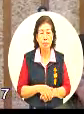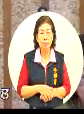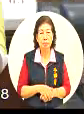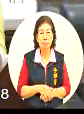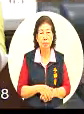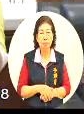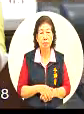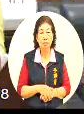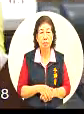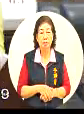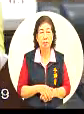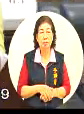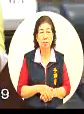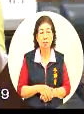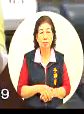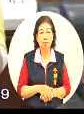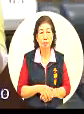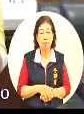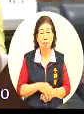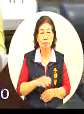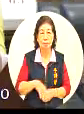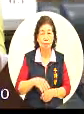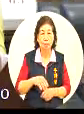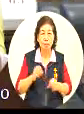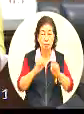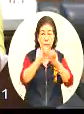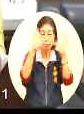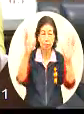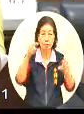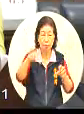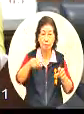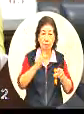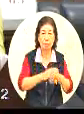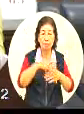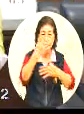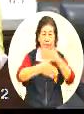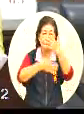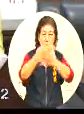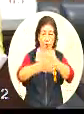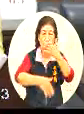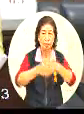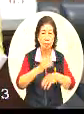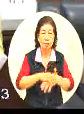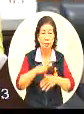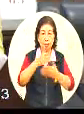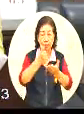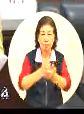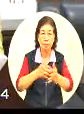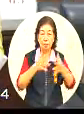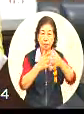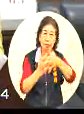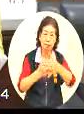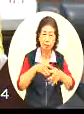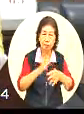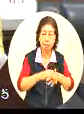那我们的观点电影院哦，它是前我们的美国驻台